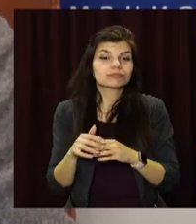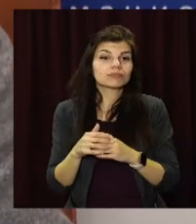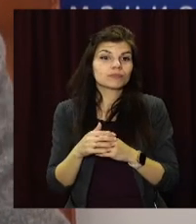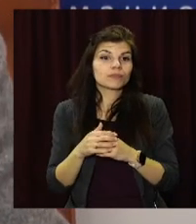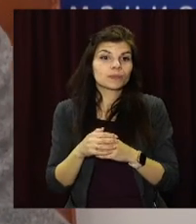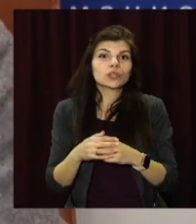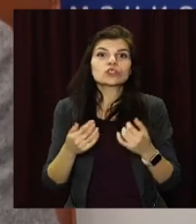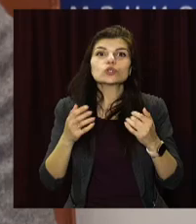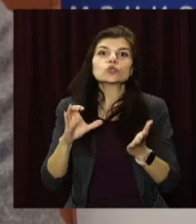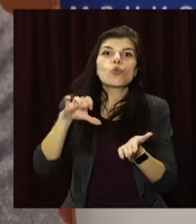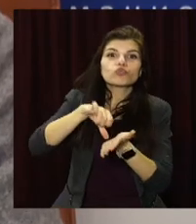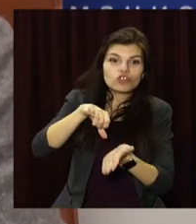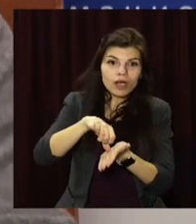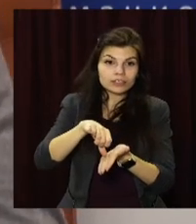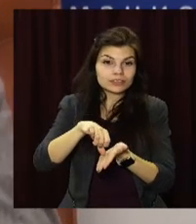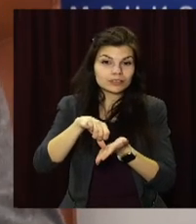с участием